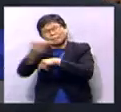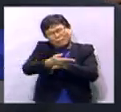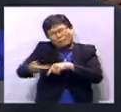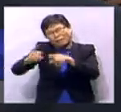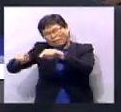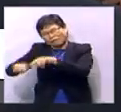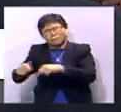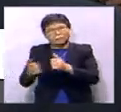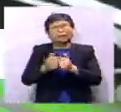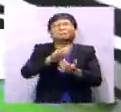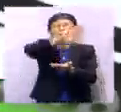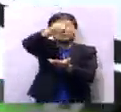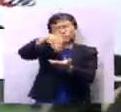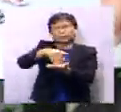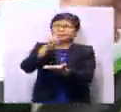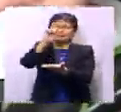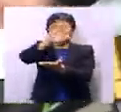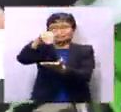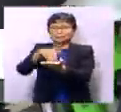dengan one-stop lah.